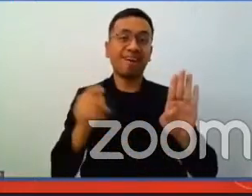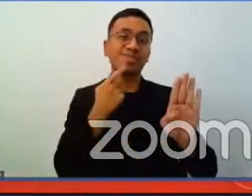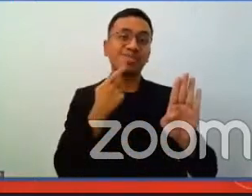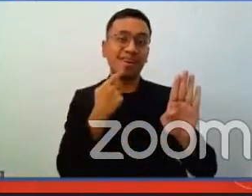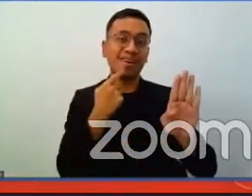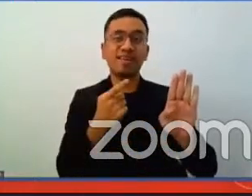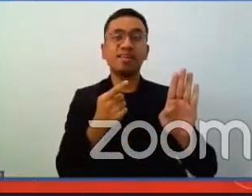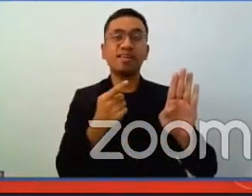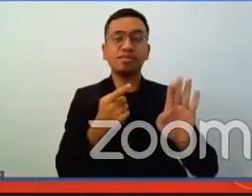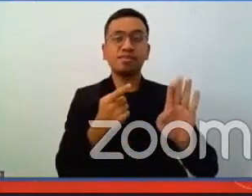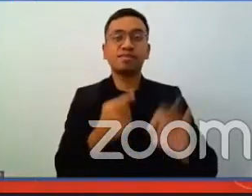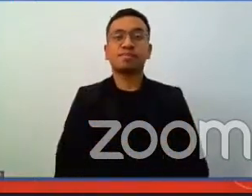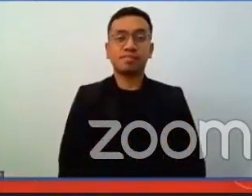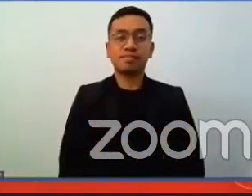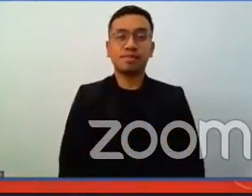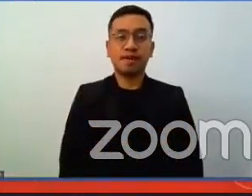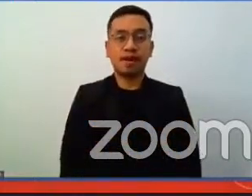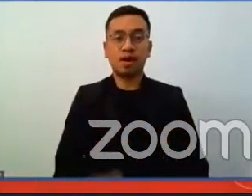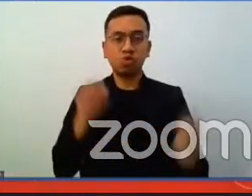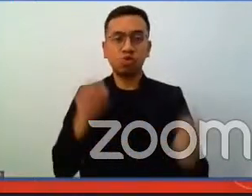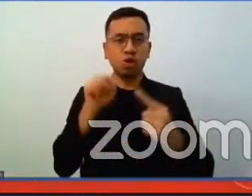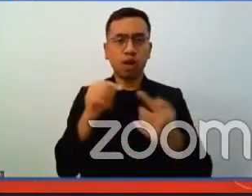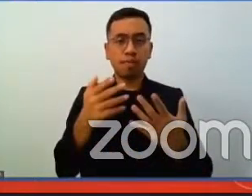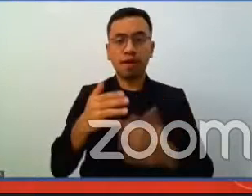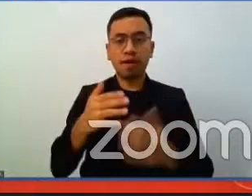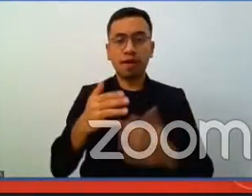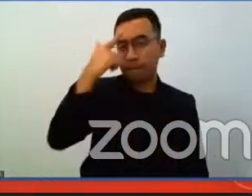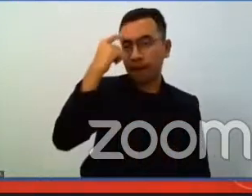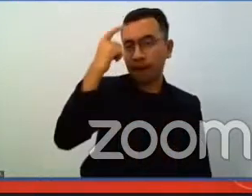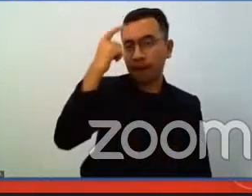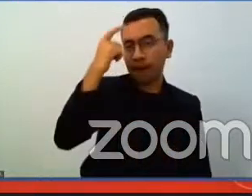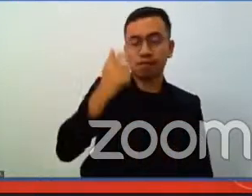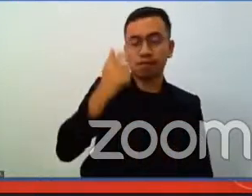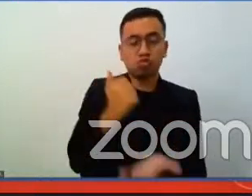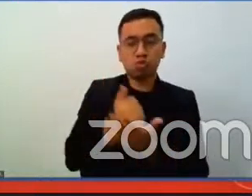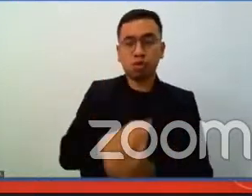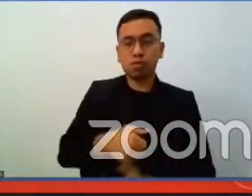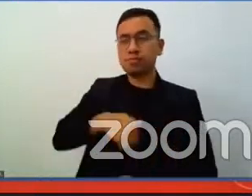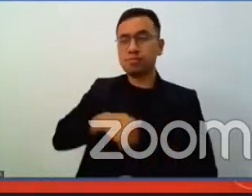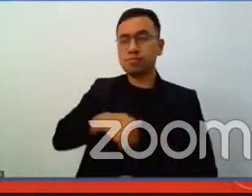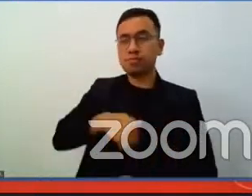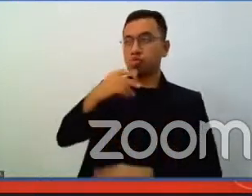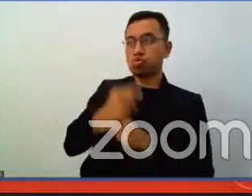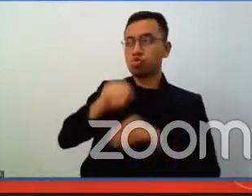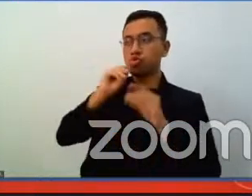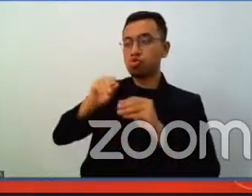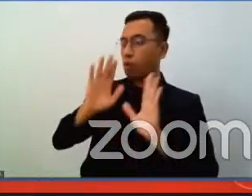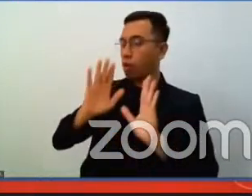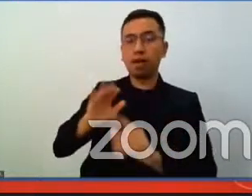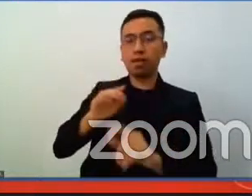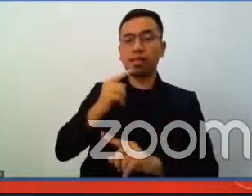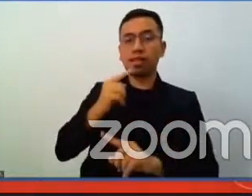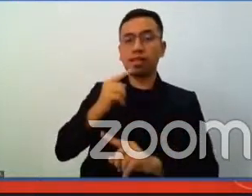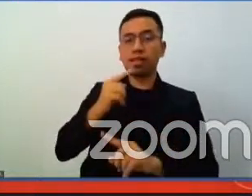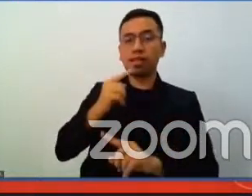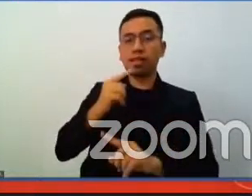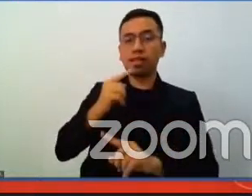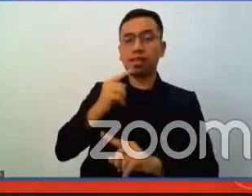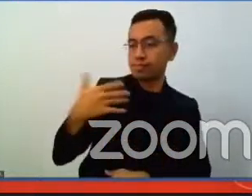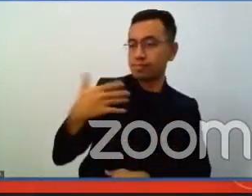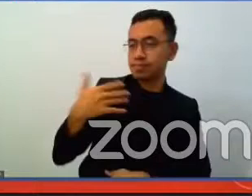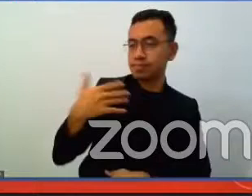supaya proses belajarnya itu interaktif. Nah, jadi di banyak platform itu juga sekarang sudah